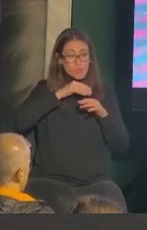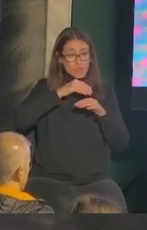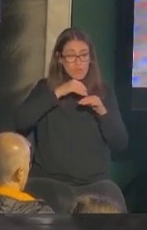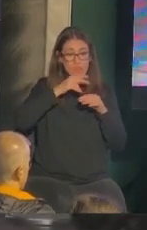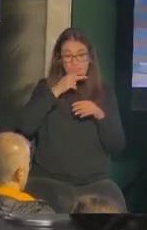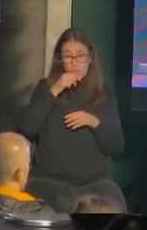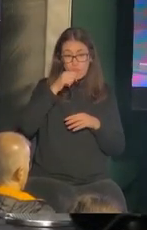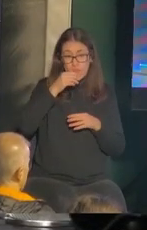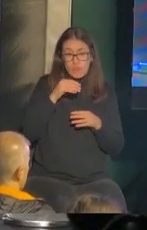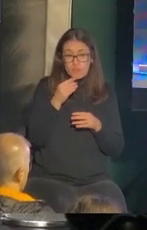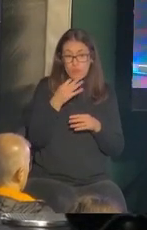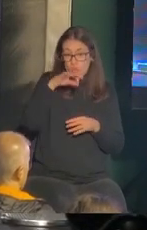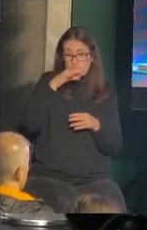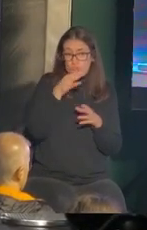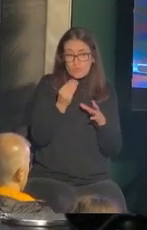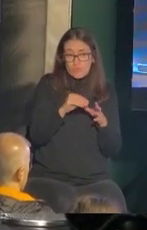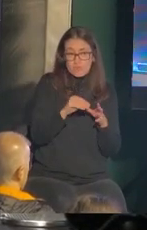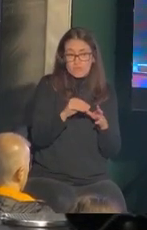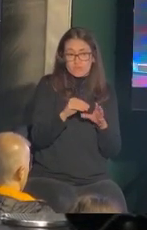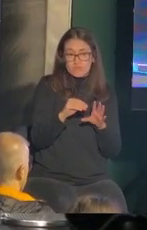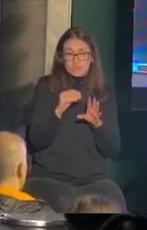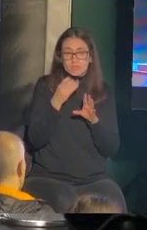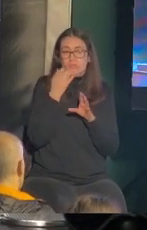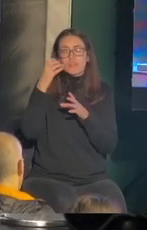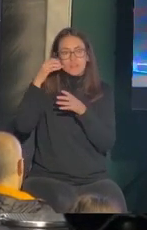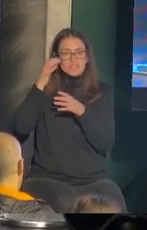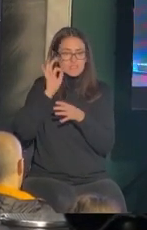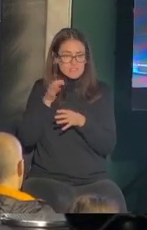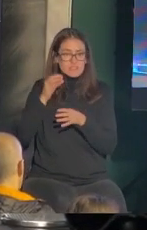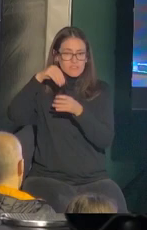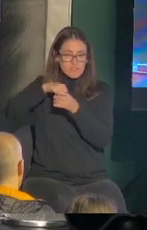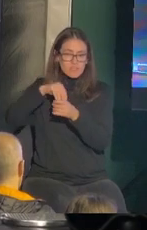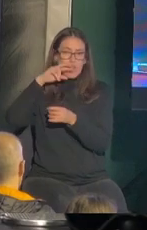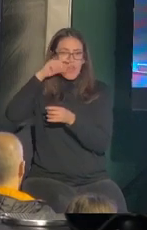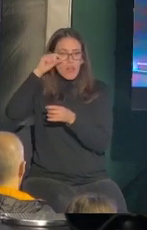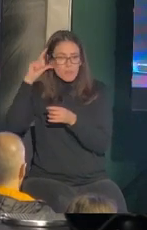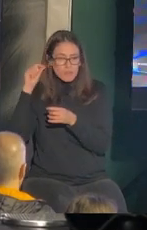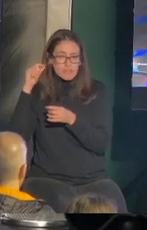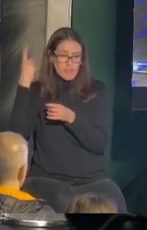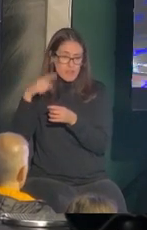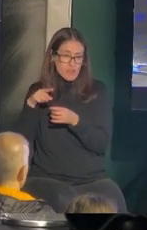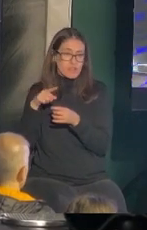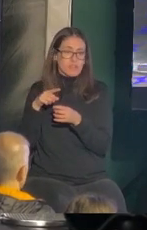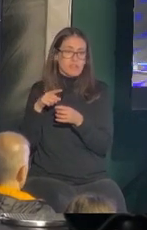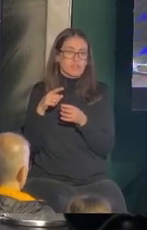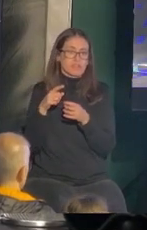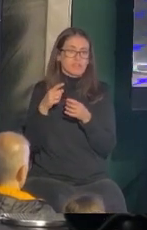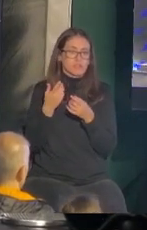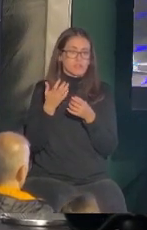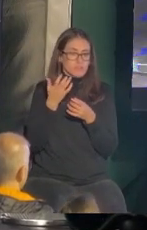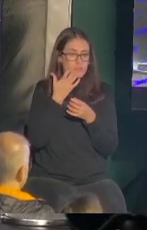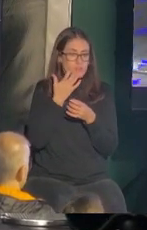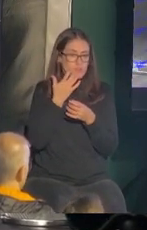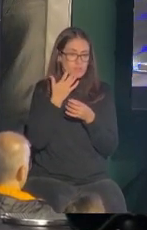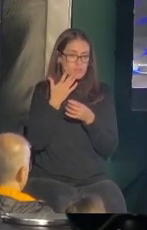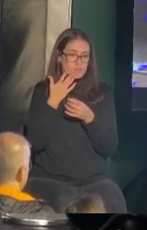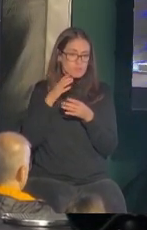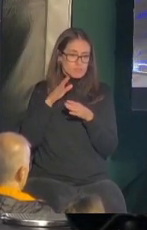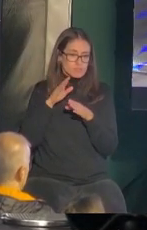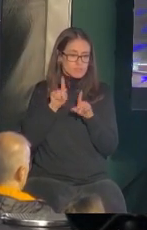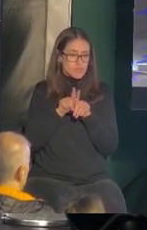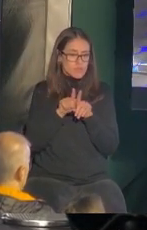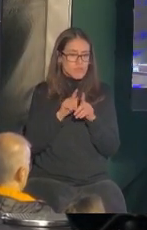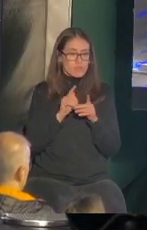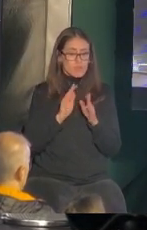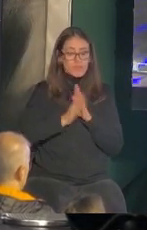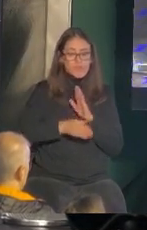diguem, perquè també l'ametlla ens aporta sucre i les llets, bueno, en aquest cas la beguda vegetal, que ficaré